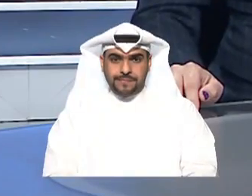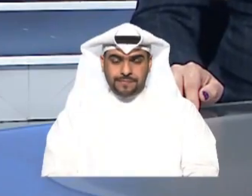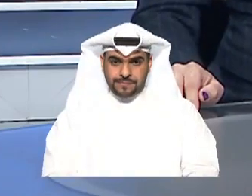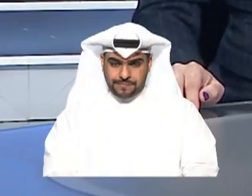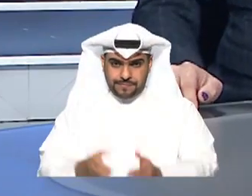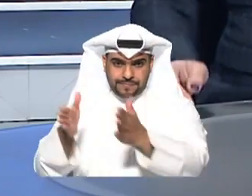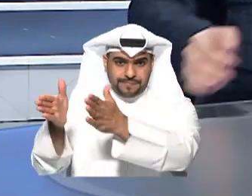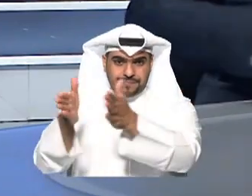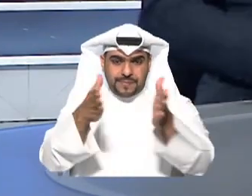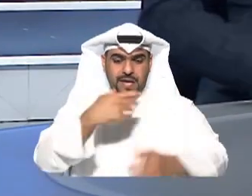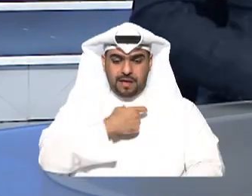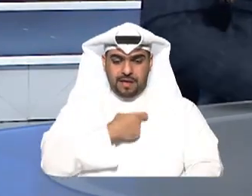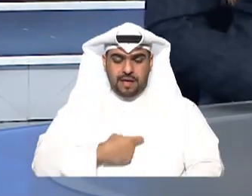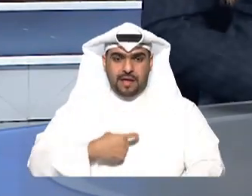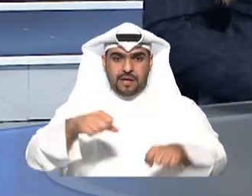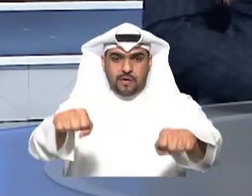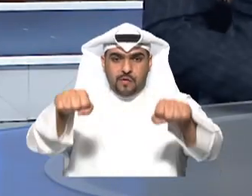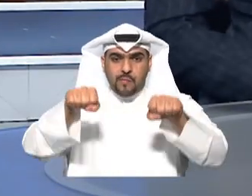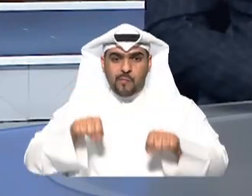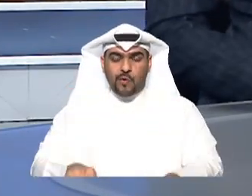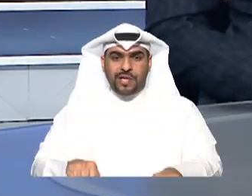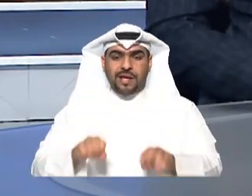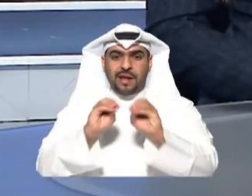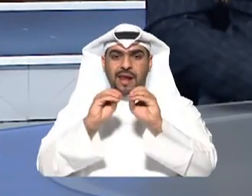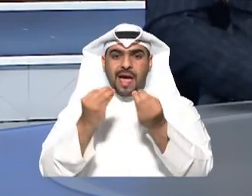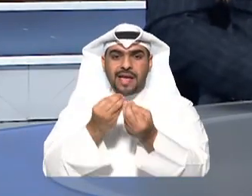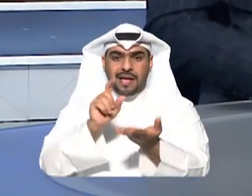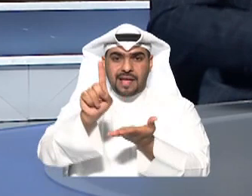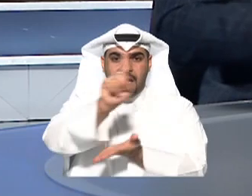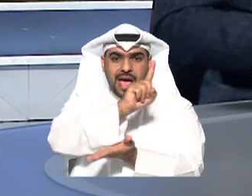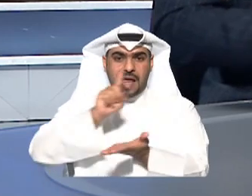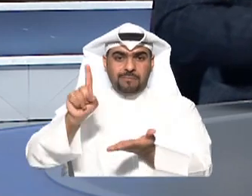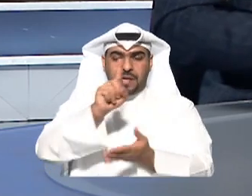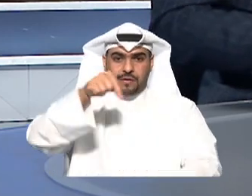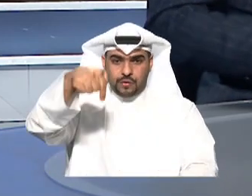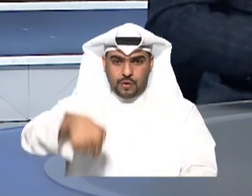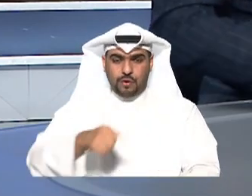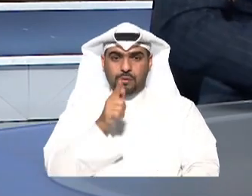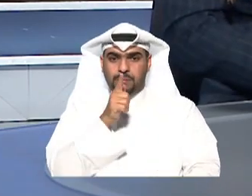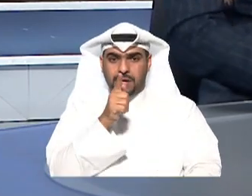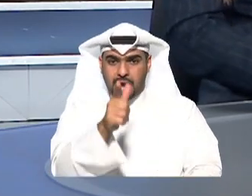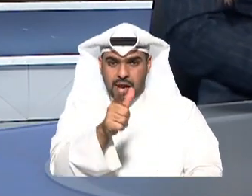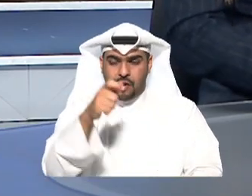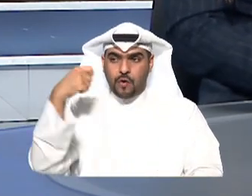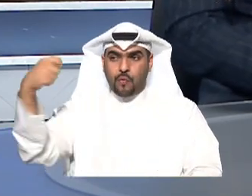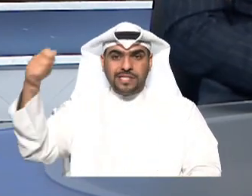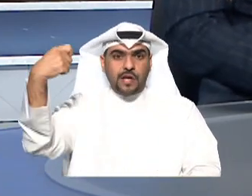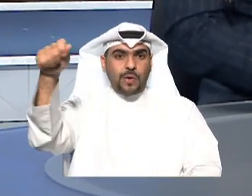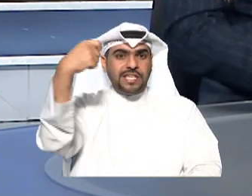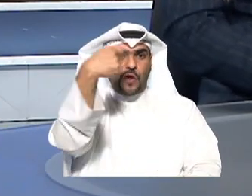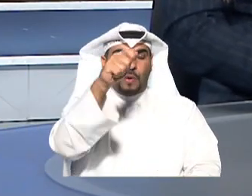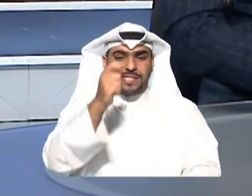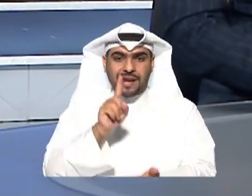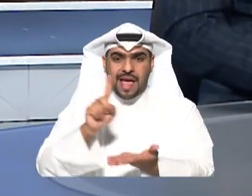قال المدير العام للهيئة العامة للبيئة الشيخ عبد الله أحمد الحمود الصباح اليوم إن الوزراء المسؤولين عن الشؤون البيئية بدول